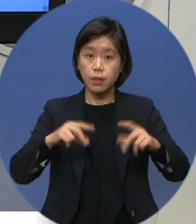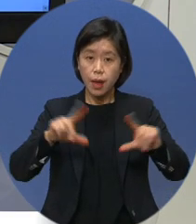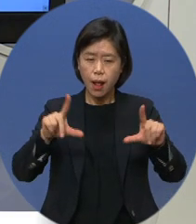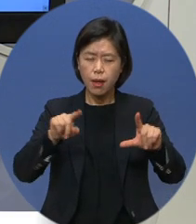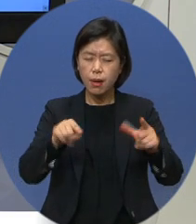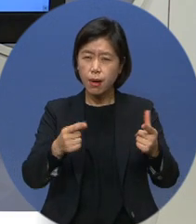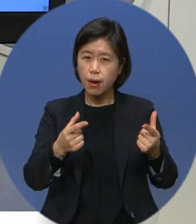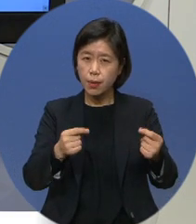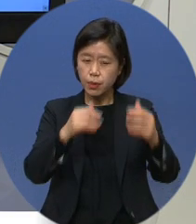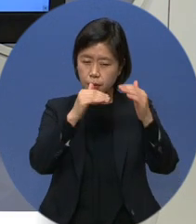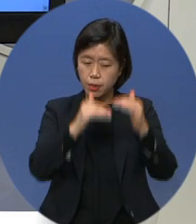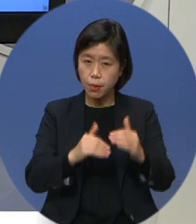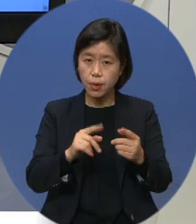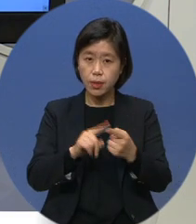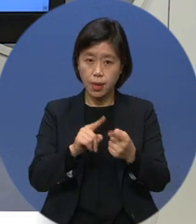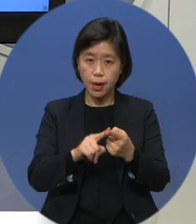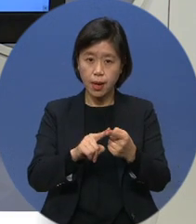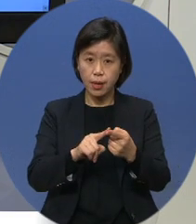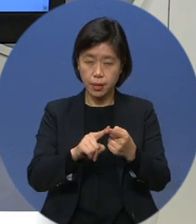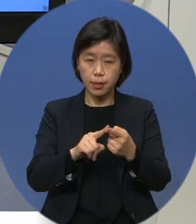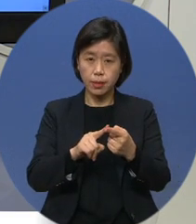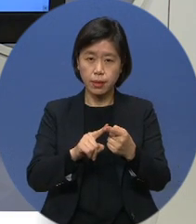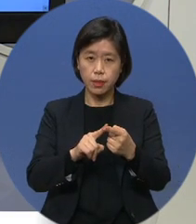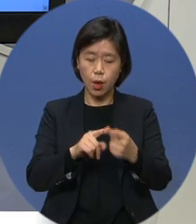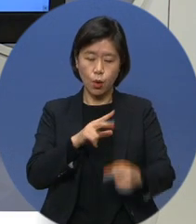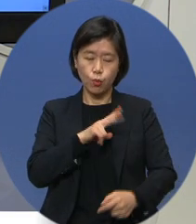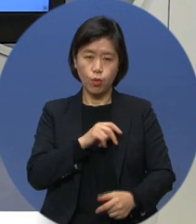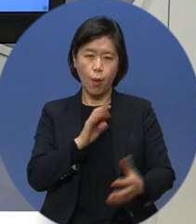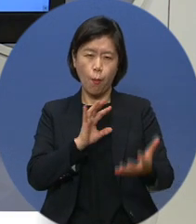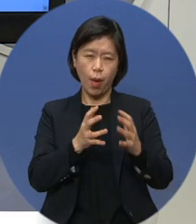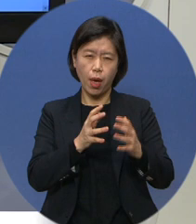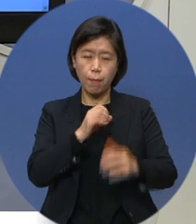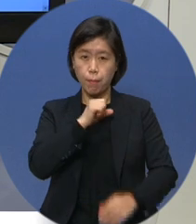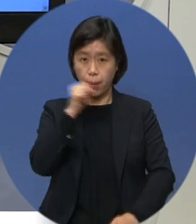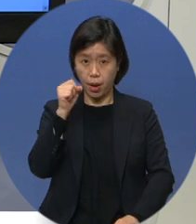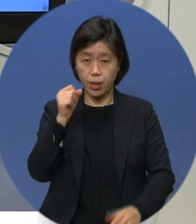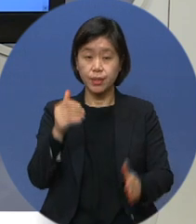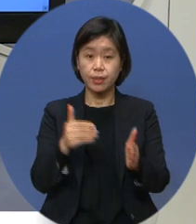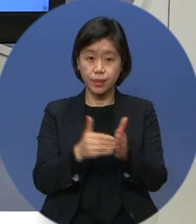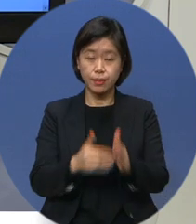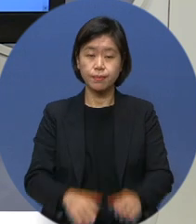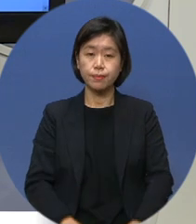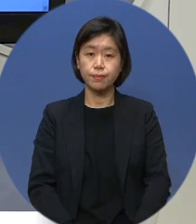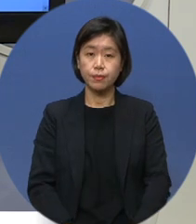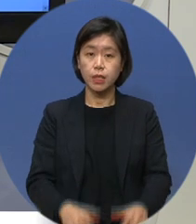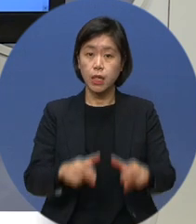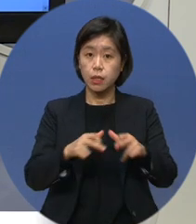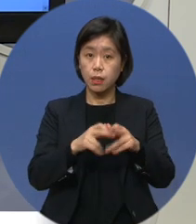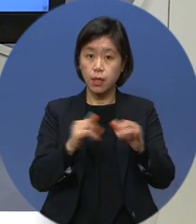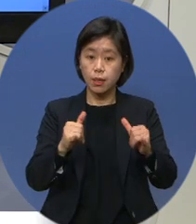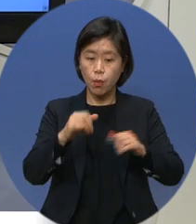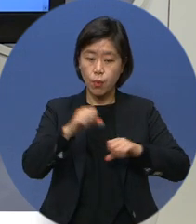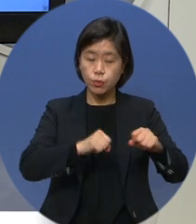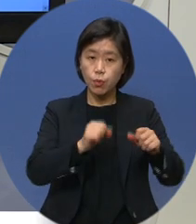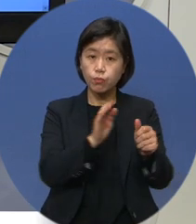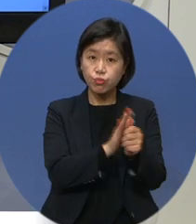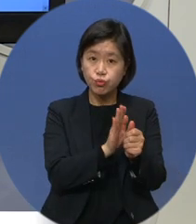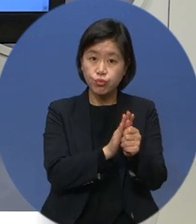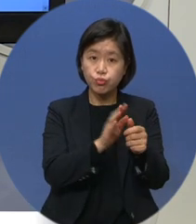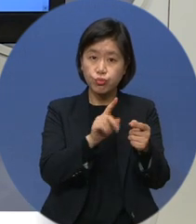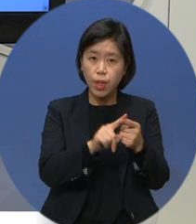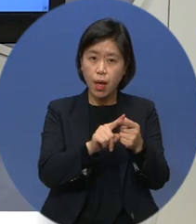382회 제 13차 국회 본회의를 통과했습니다 장애인 활동 지원에 관한 법률 일부개정법률안